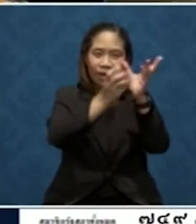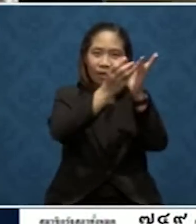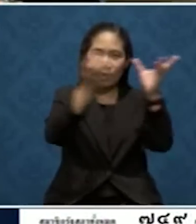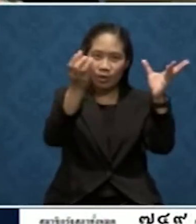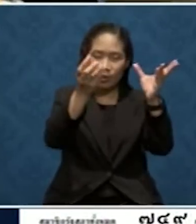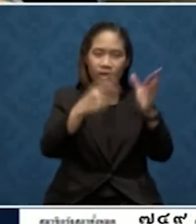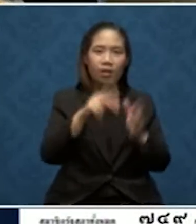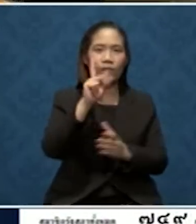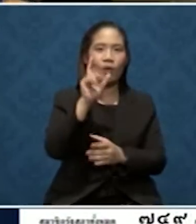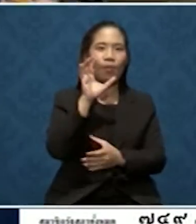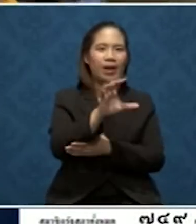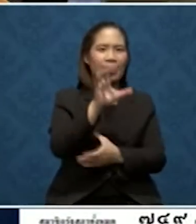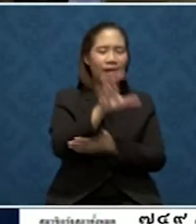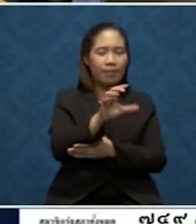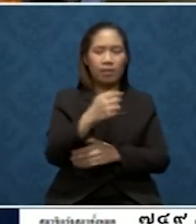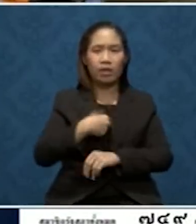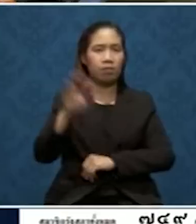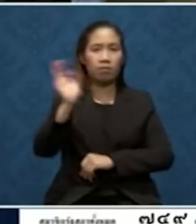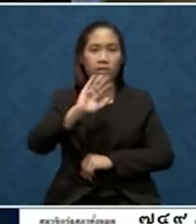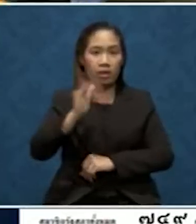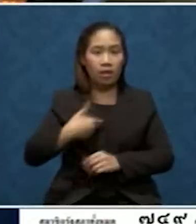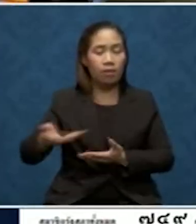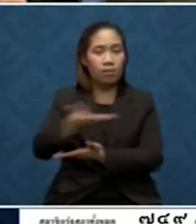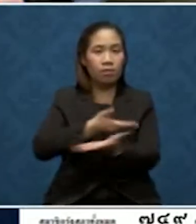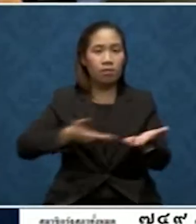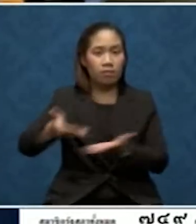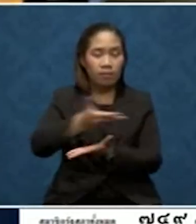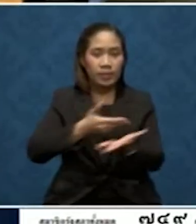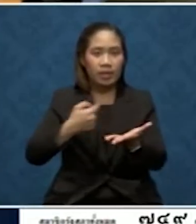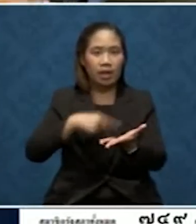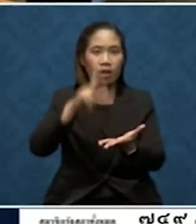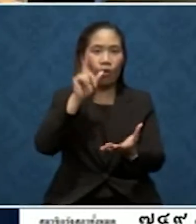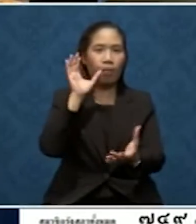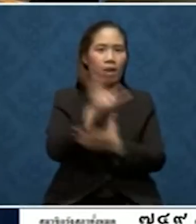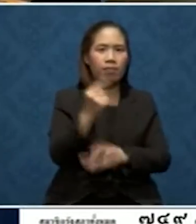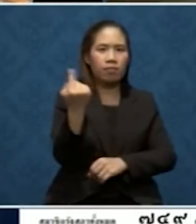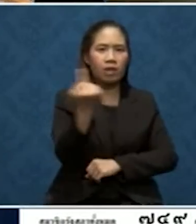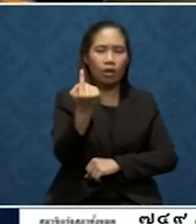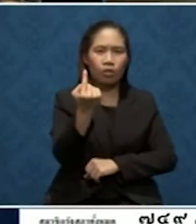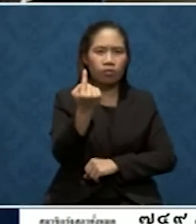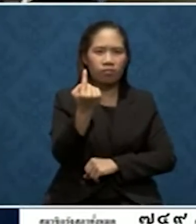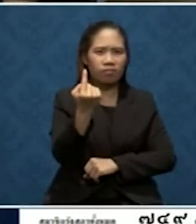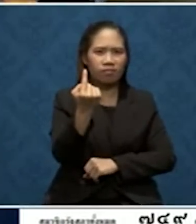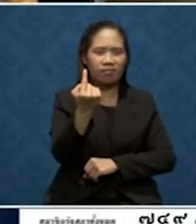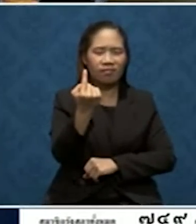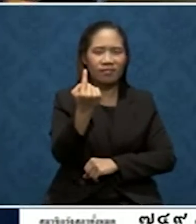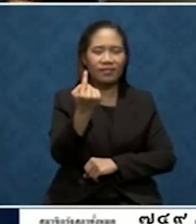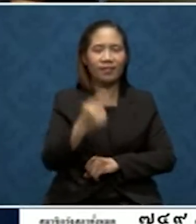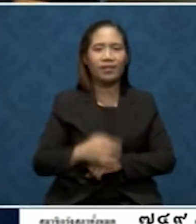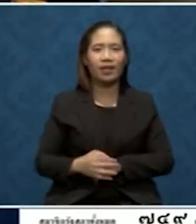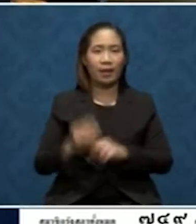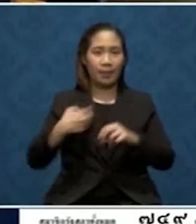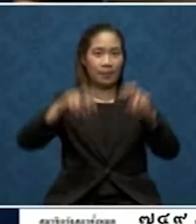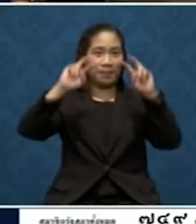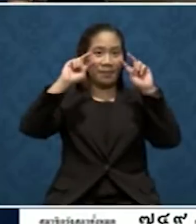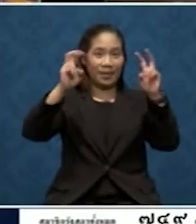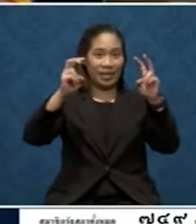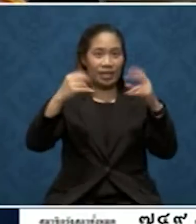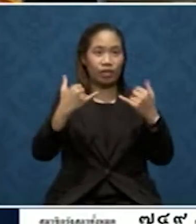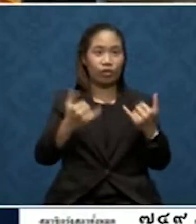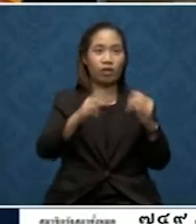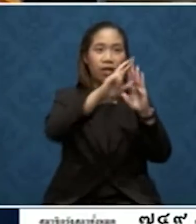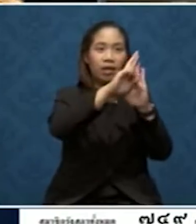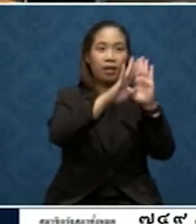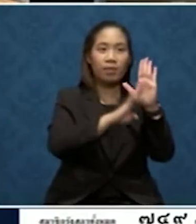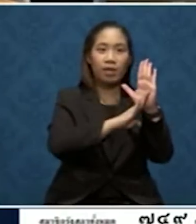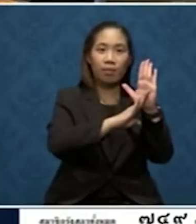ข้อบัครับไม่ใช่พจารณาแ่เฉพาะข้อบัครับเท่านั้นประเด็นที่เรากำลงเข้าสู่ระเบีบวาร